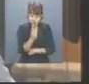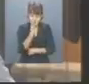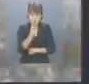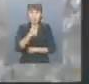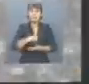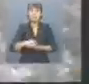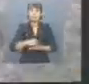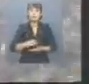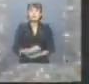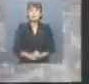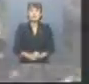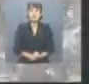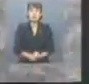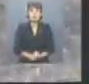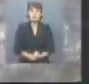ค่ะ